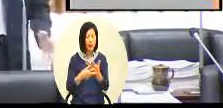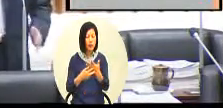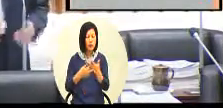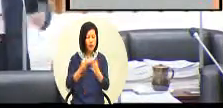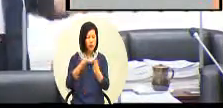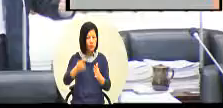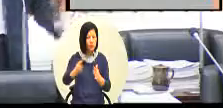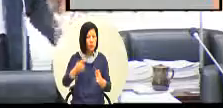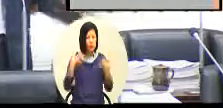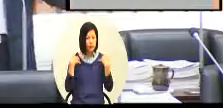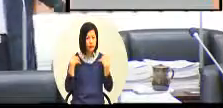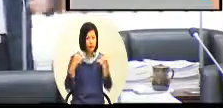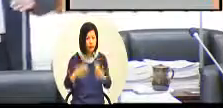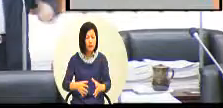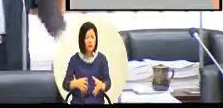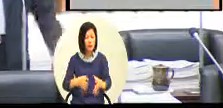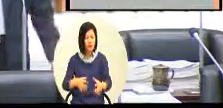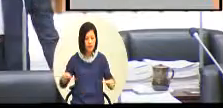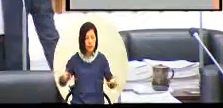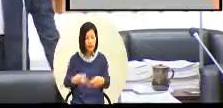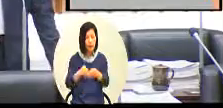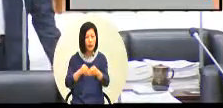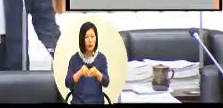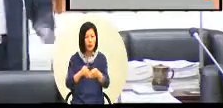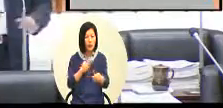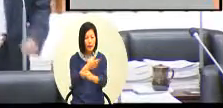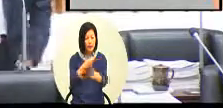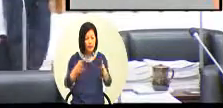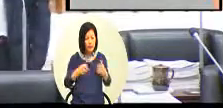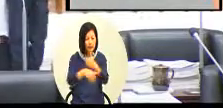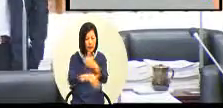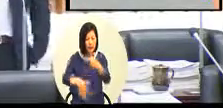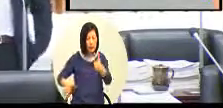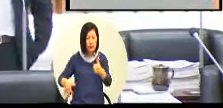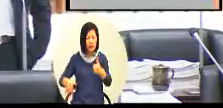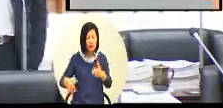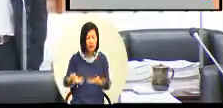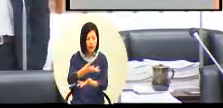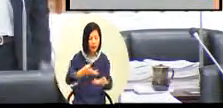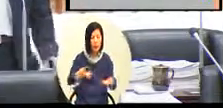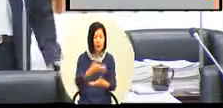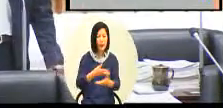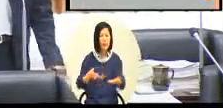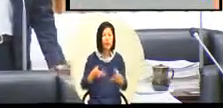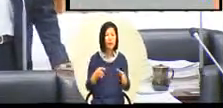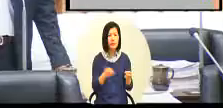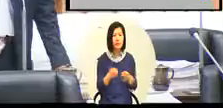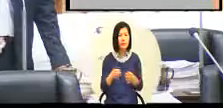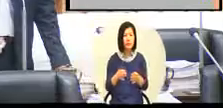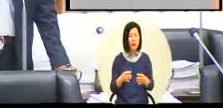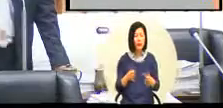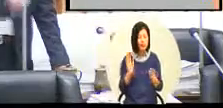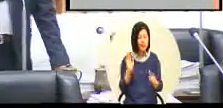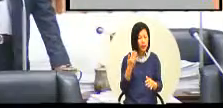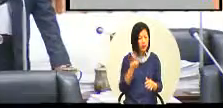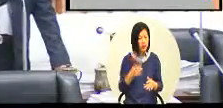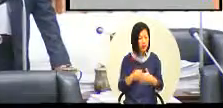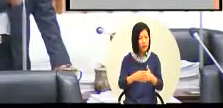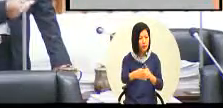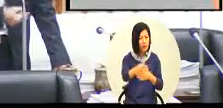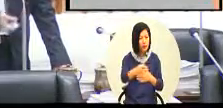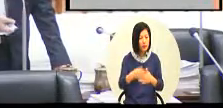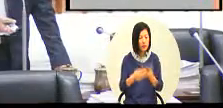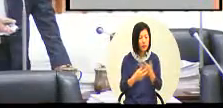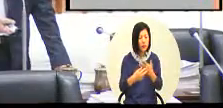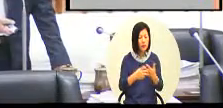合合纵连横来对于各局的一个协调。可是在这个协调当中，我请问一下，除了卫生局